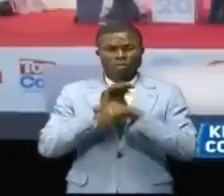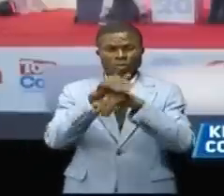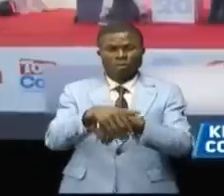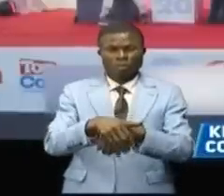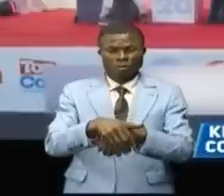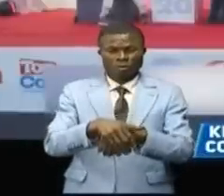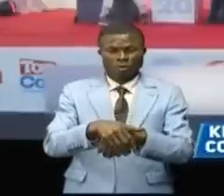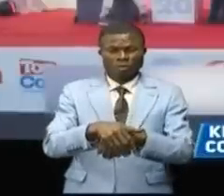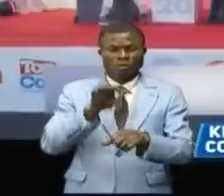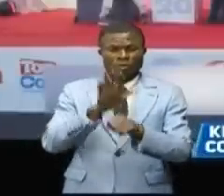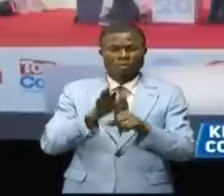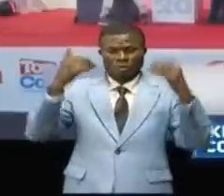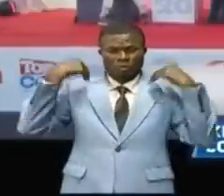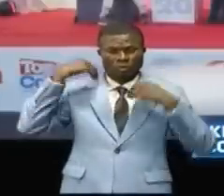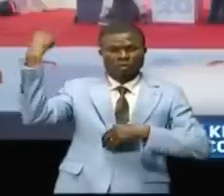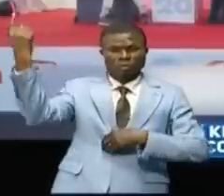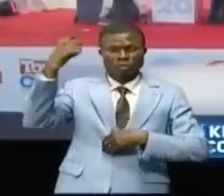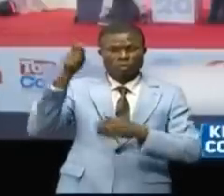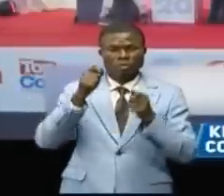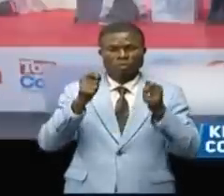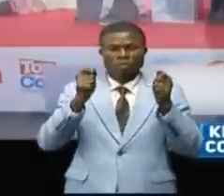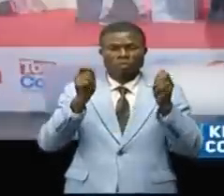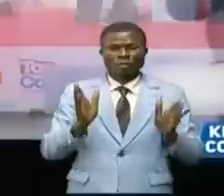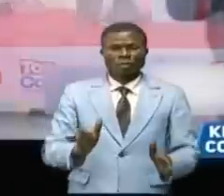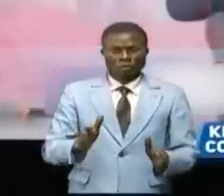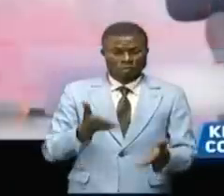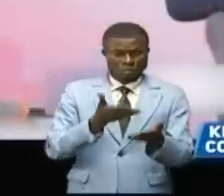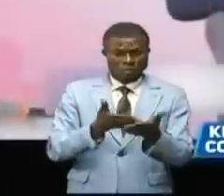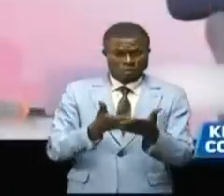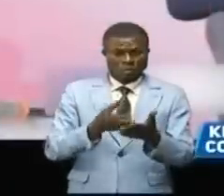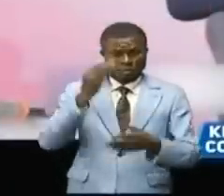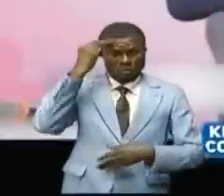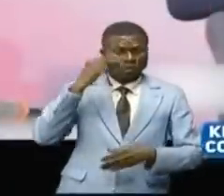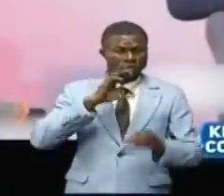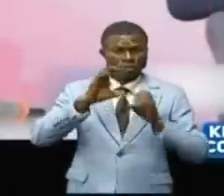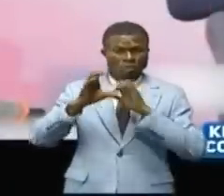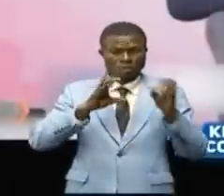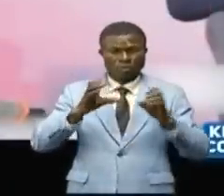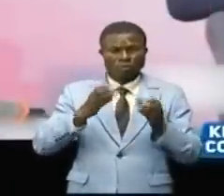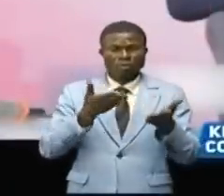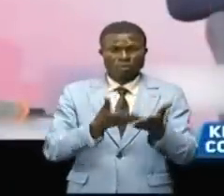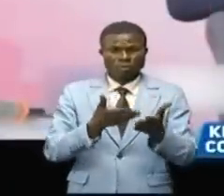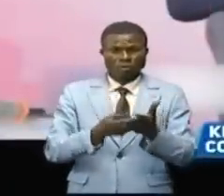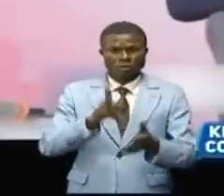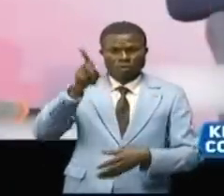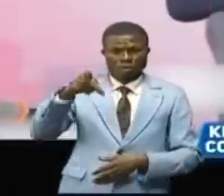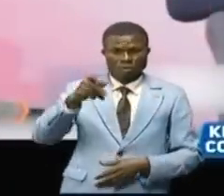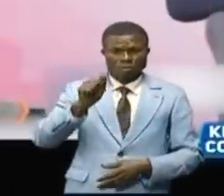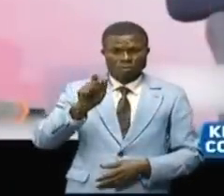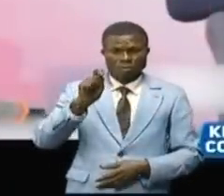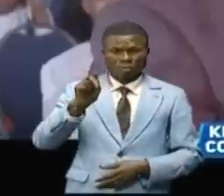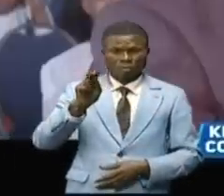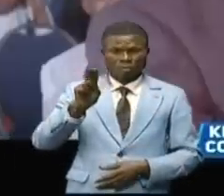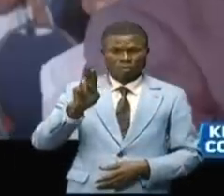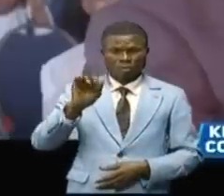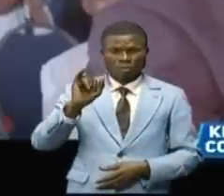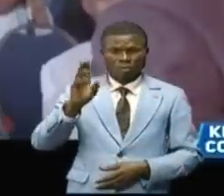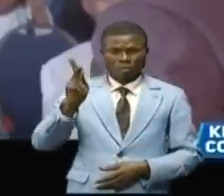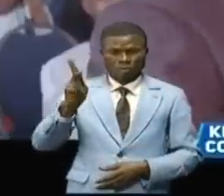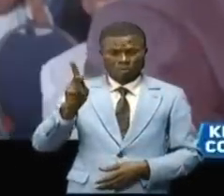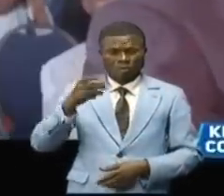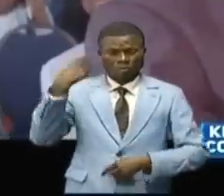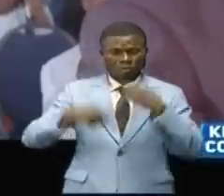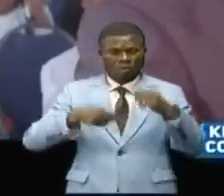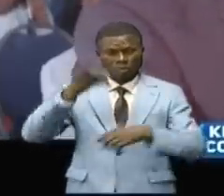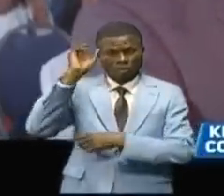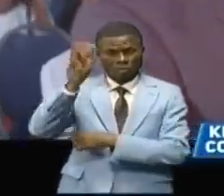participation d'éminentes personnalités du monde médiatique du pays, parmi lesquelles les ministres de communication et médias, Patrick Muyaya. Une série de conférences débats